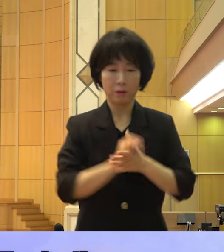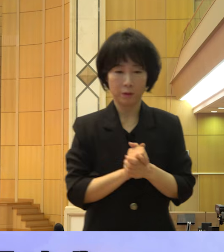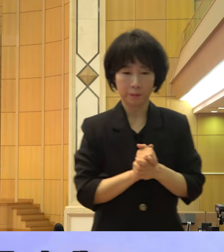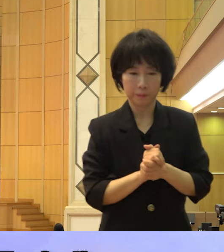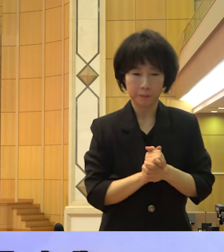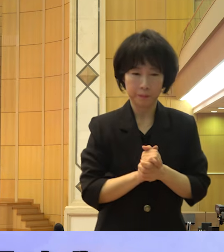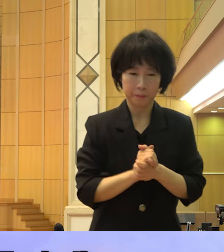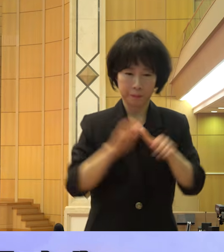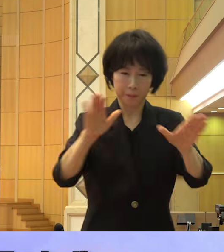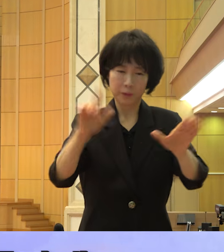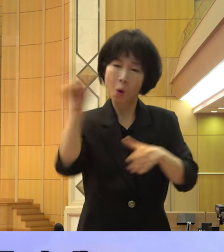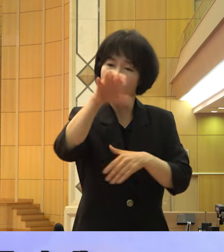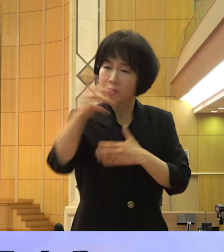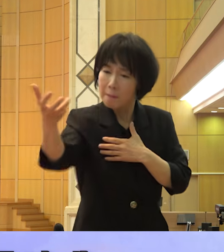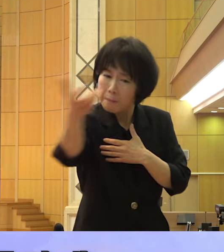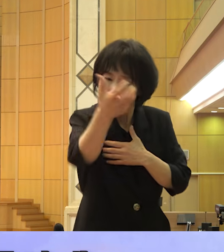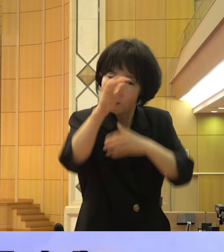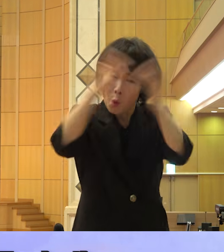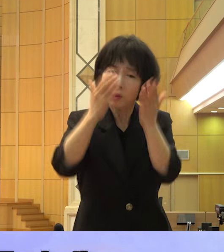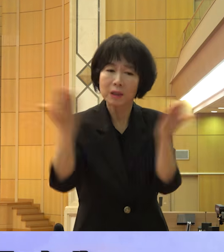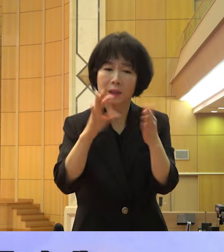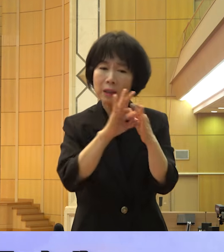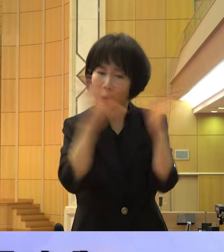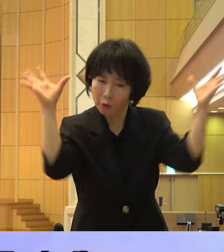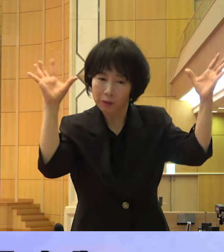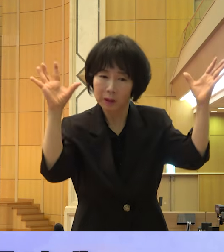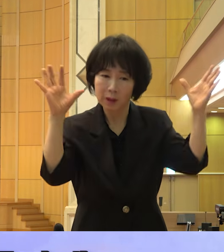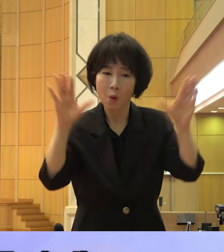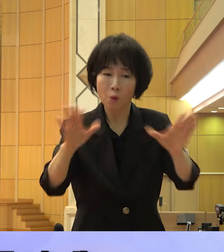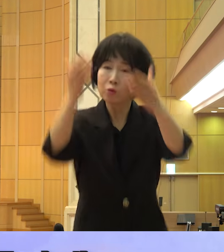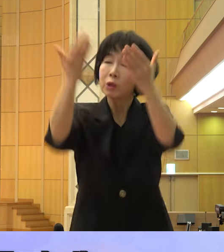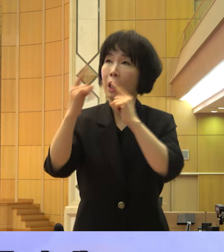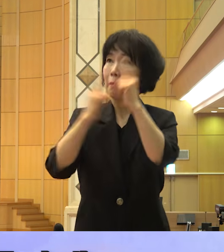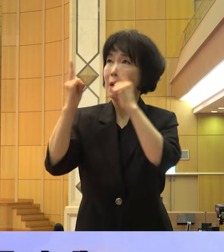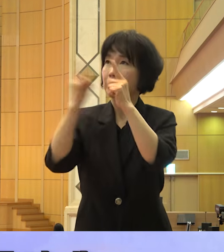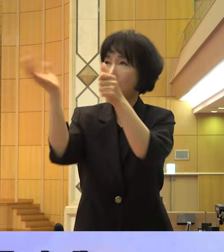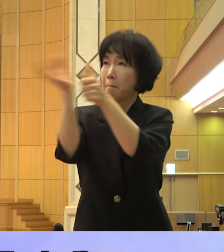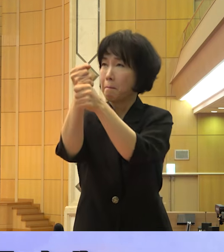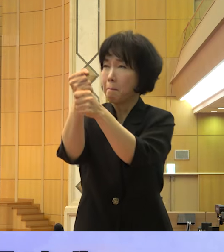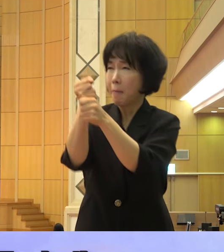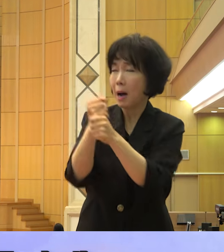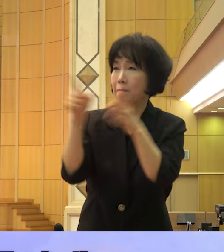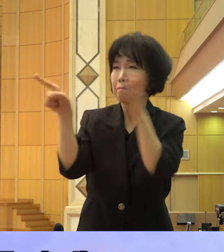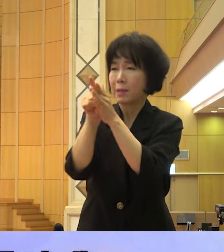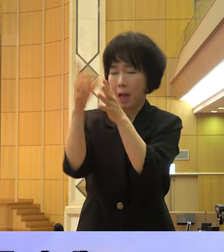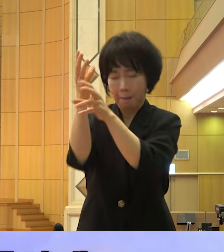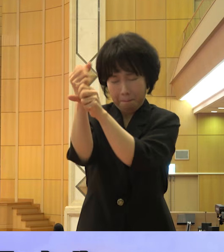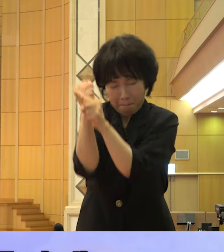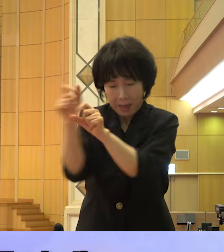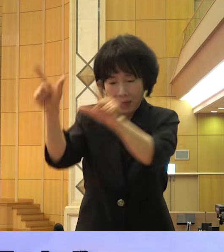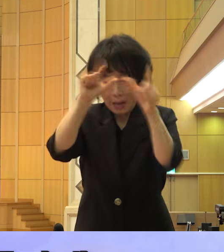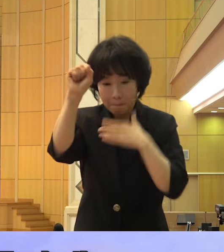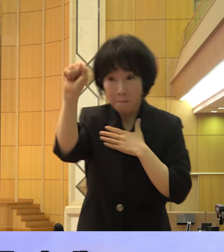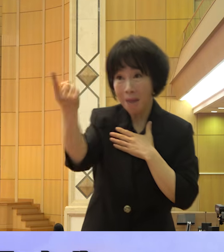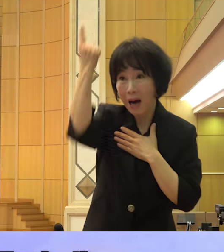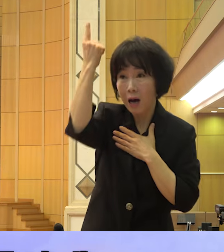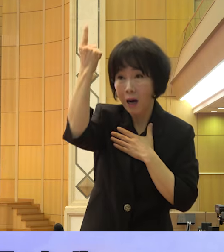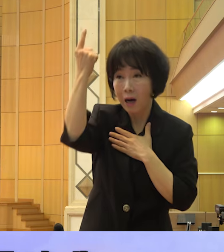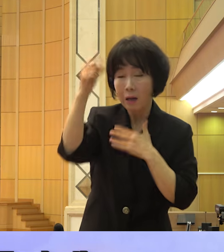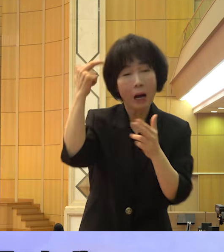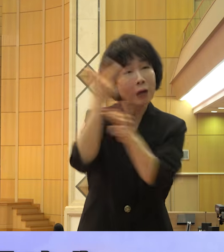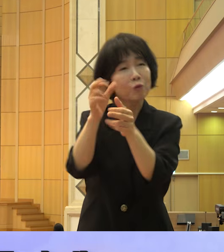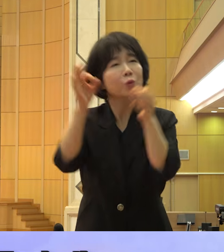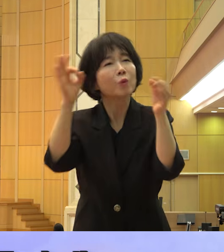주시옵소서. 어디를 가든지 무엇을 하든지 오늘 주시는 하나님의 말씀에 의지하여 살아감으로 말미암아